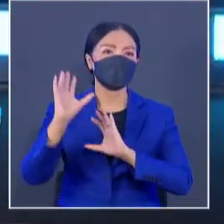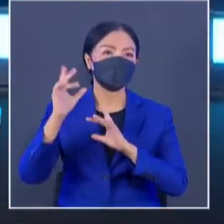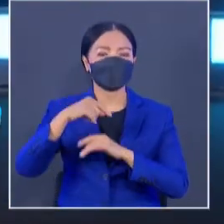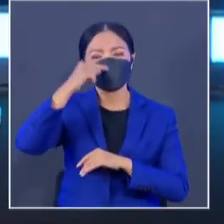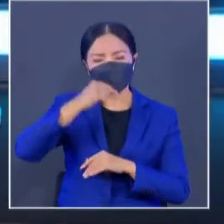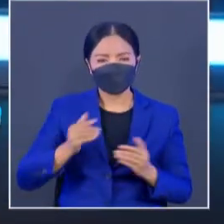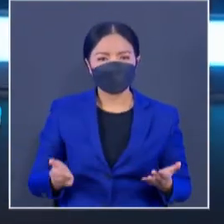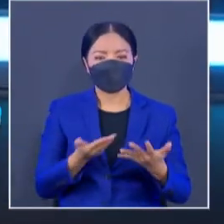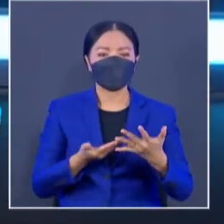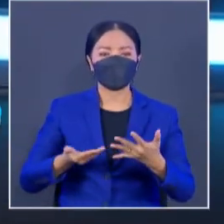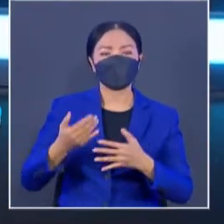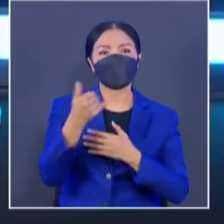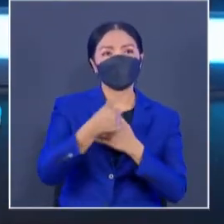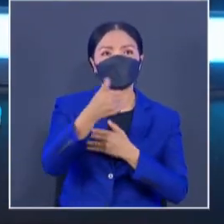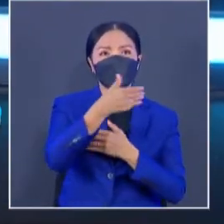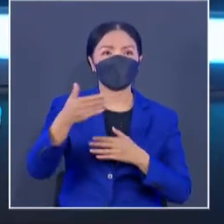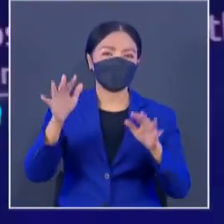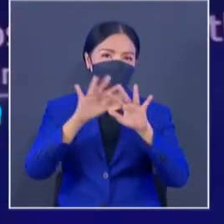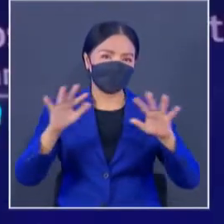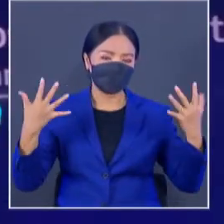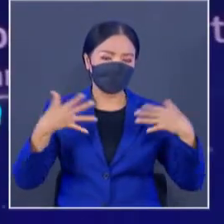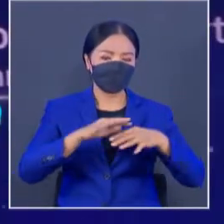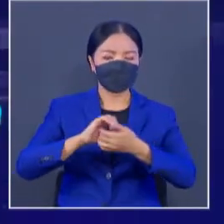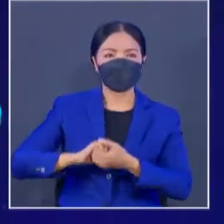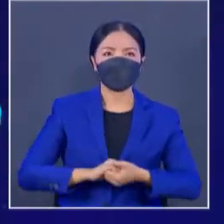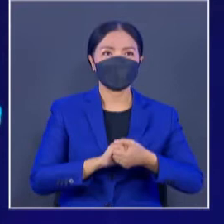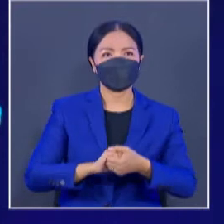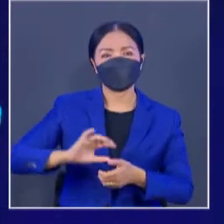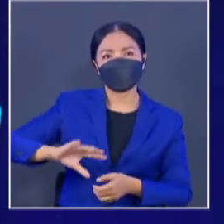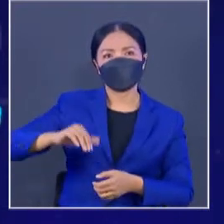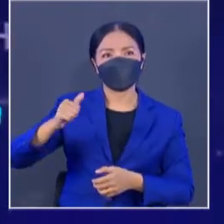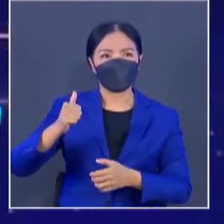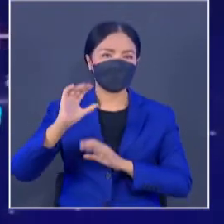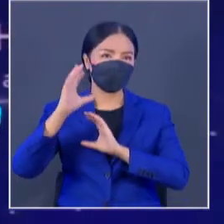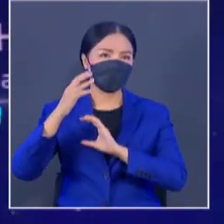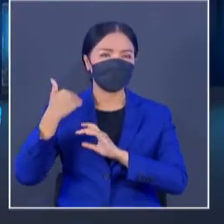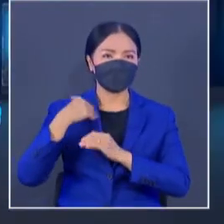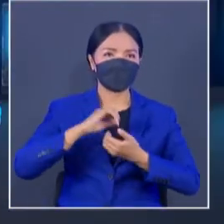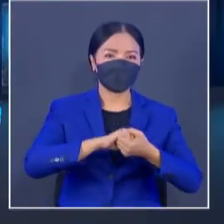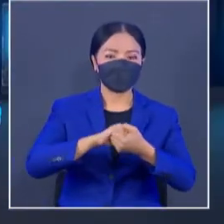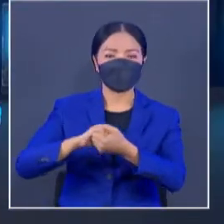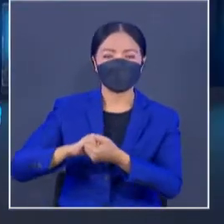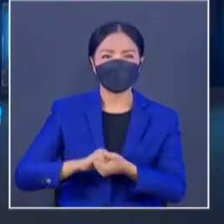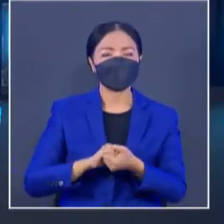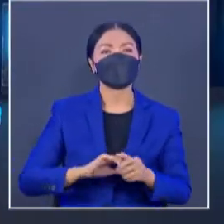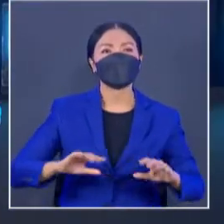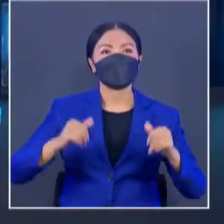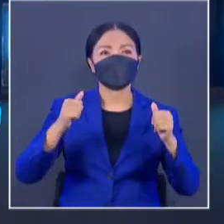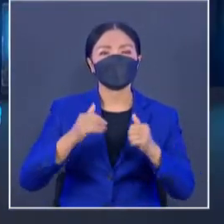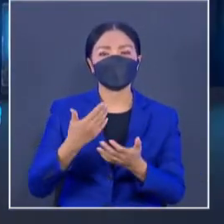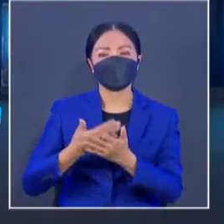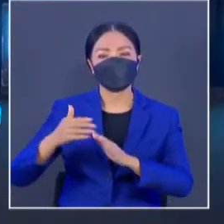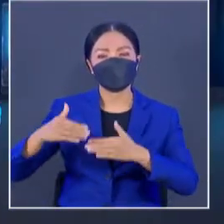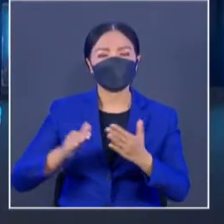พยนตร์ไทยและประเทศสมาชิกอาเซียนได้ร่วมมือกันฟื้นฟูและสร้างความสัมพันธ์อันดีระหว่างประเทศหวังสร้างรายได้